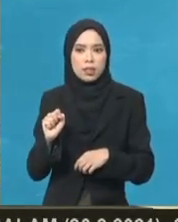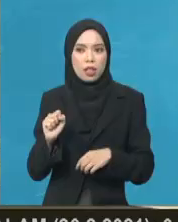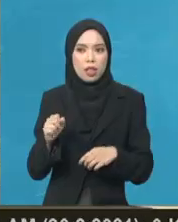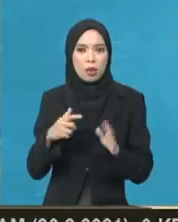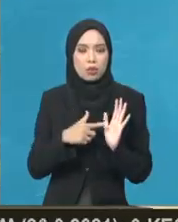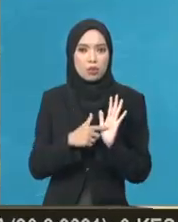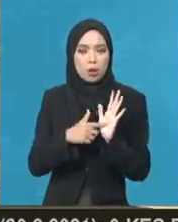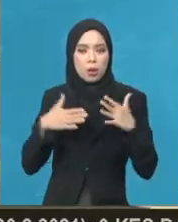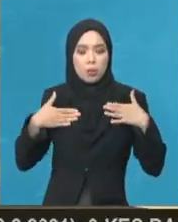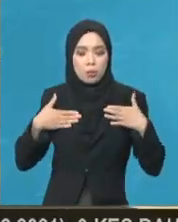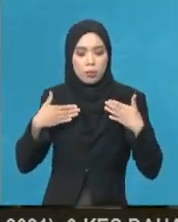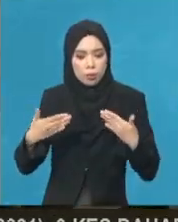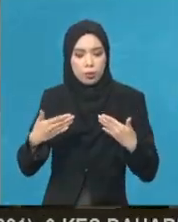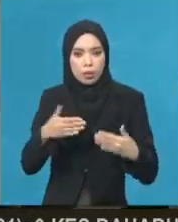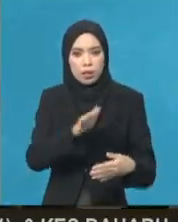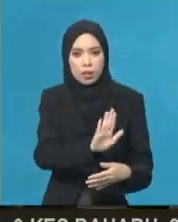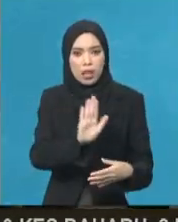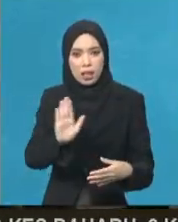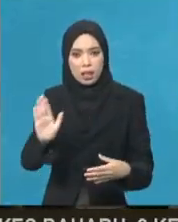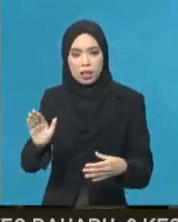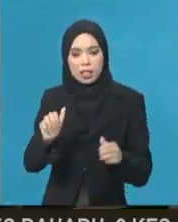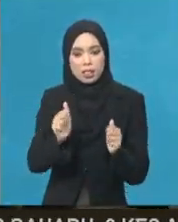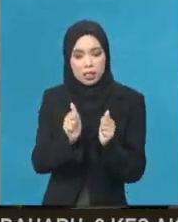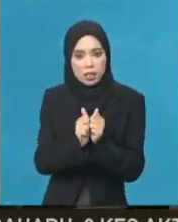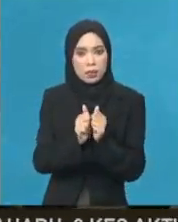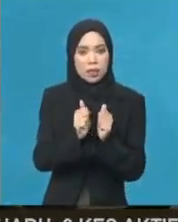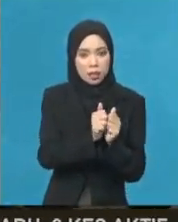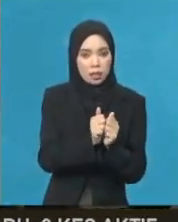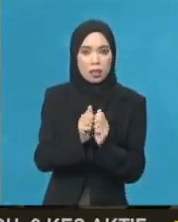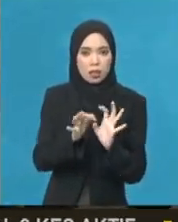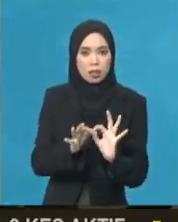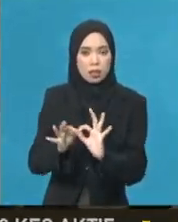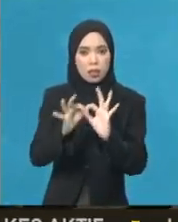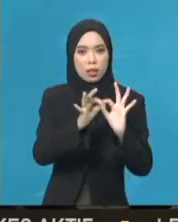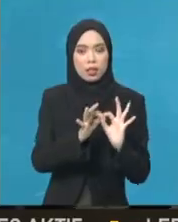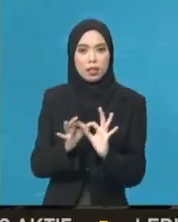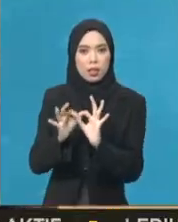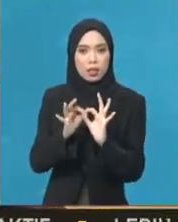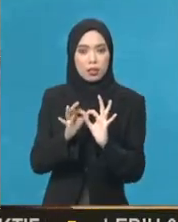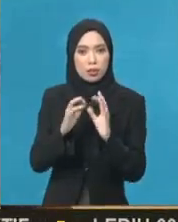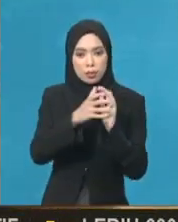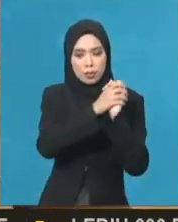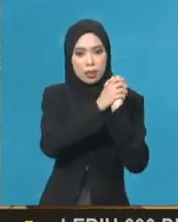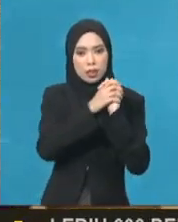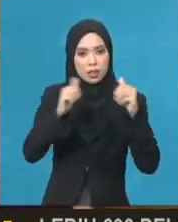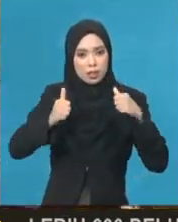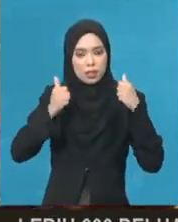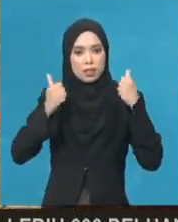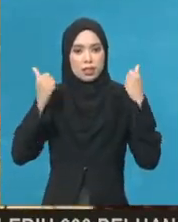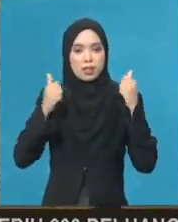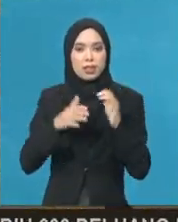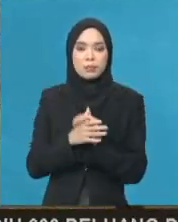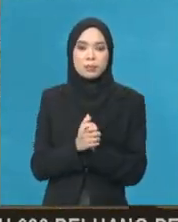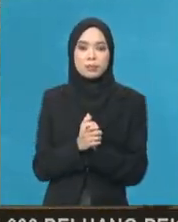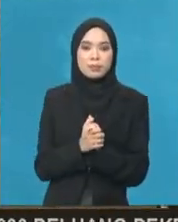komitmen masing-masing dalam sama-sama berganding bahu menjajakan upacara yang gilang-gemilang itu nanti Siti